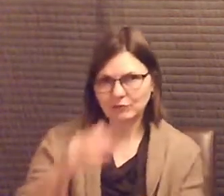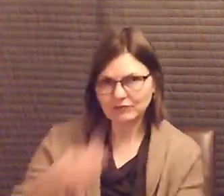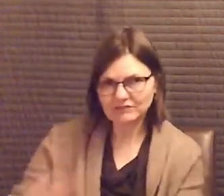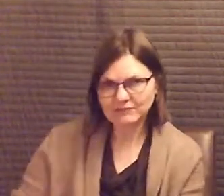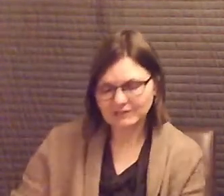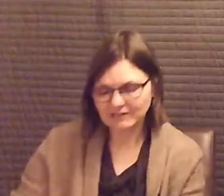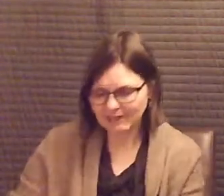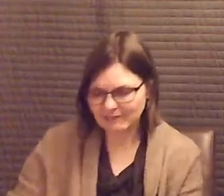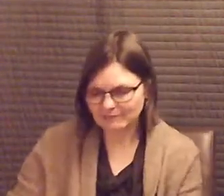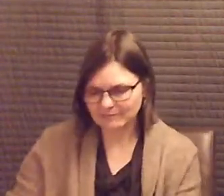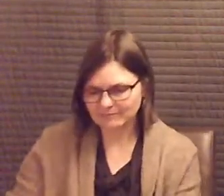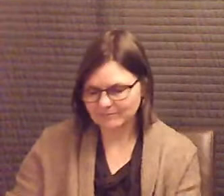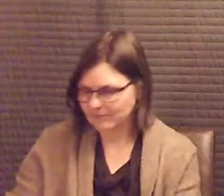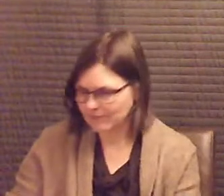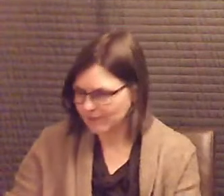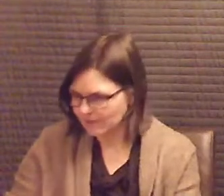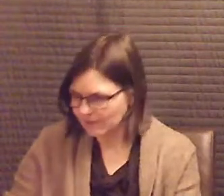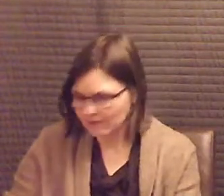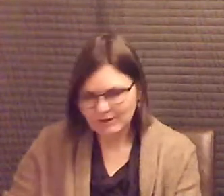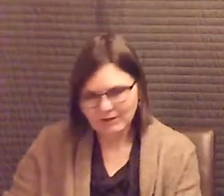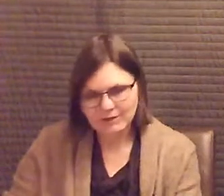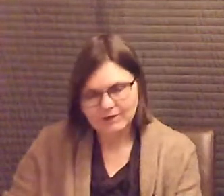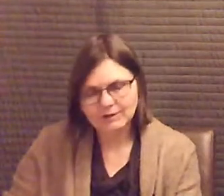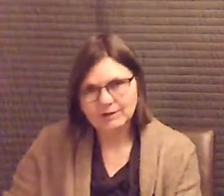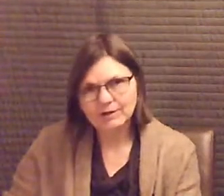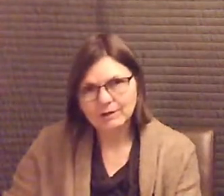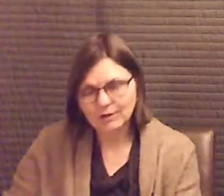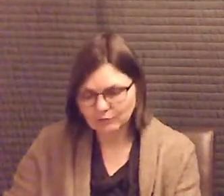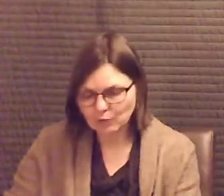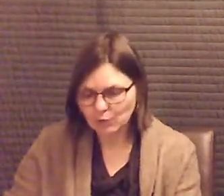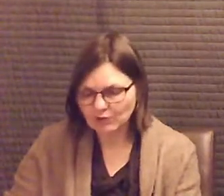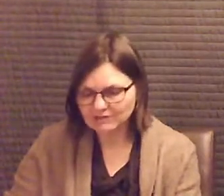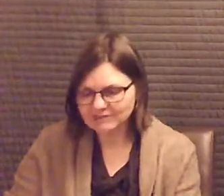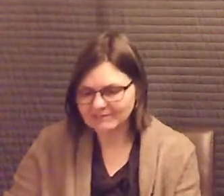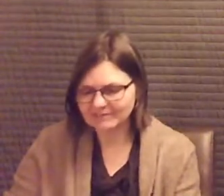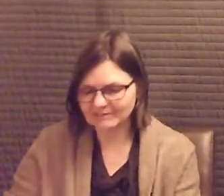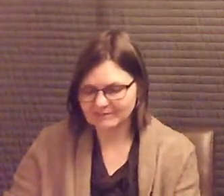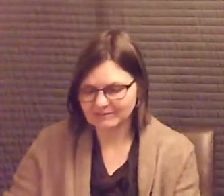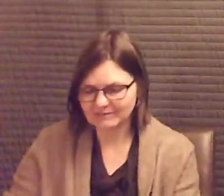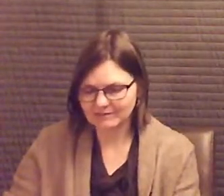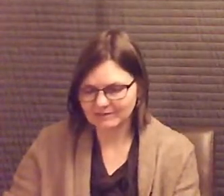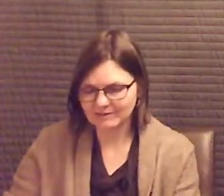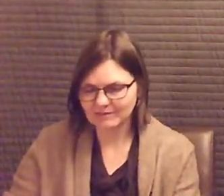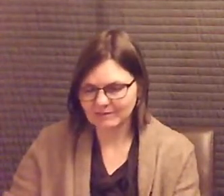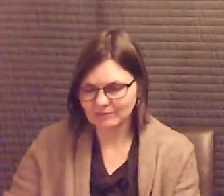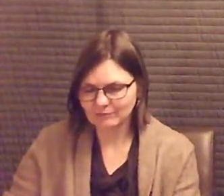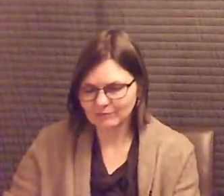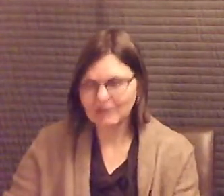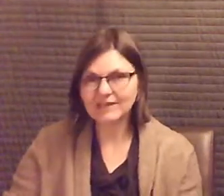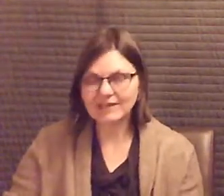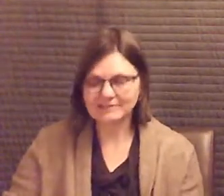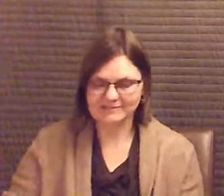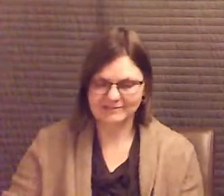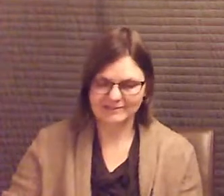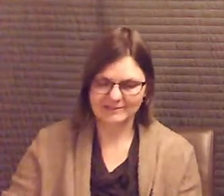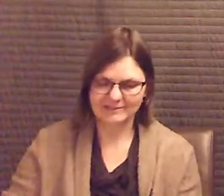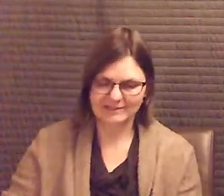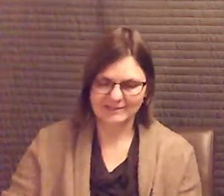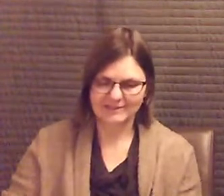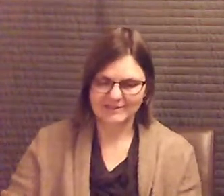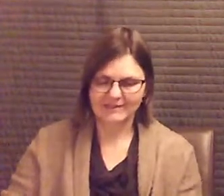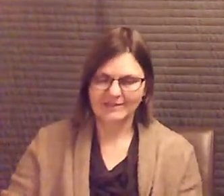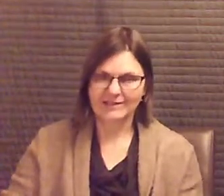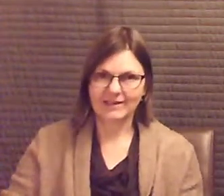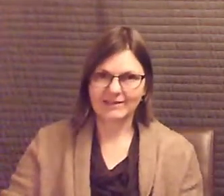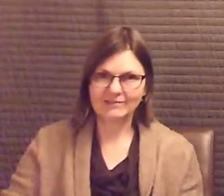zei nog een schril gek oh hooo hooo doos en over hoe gelaats en this path oliecrisis vooral jezus en wordt de